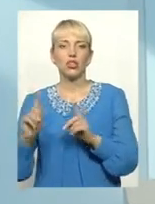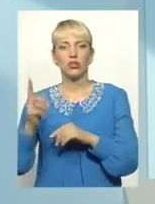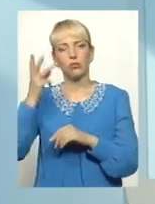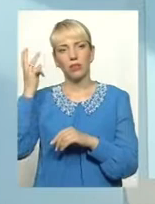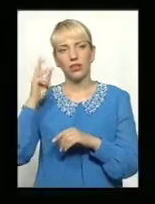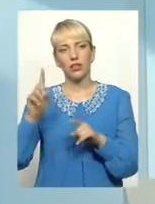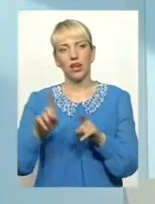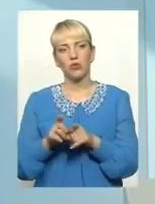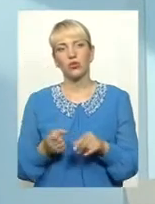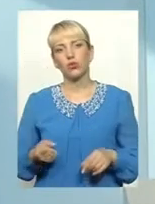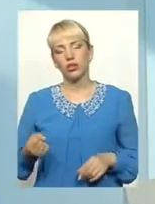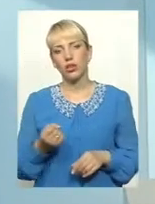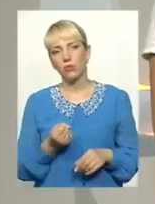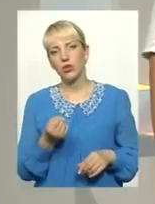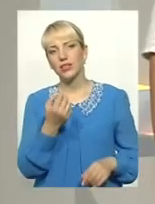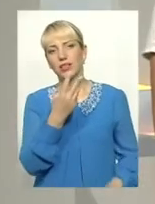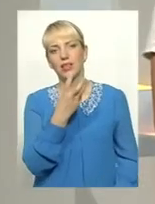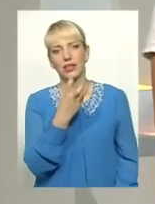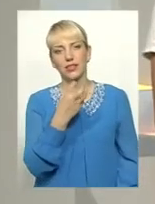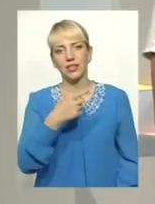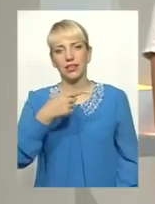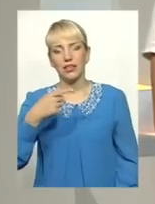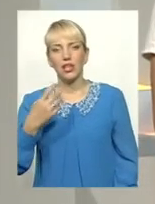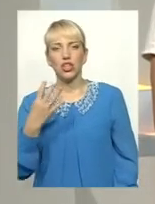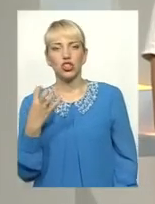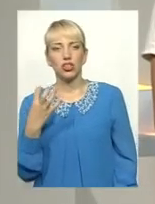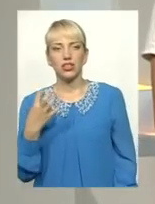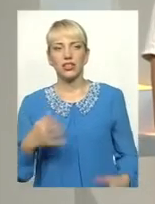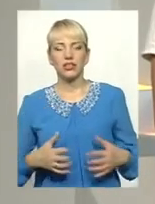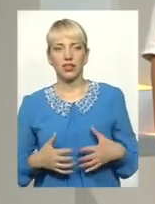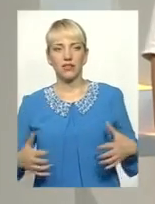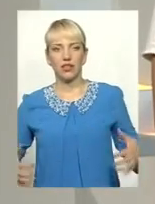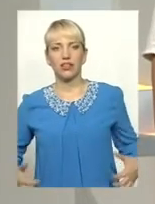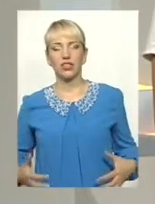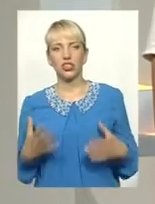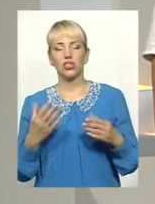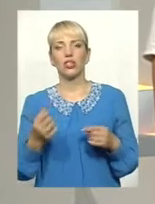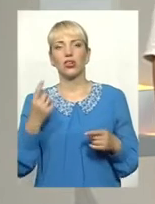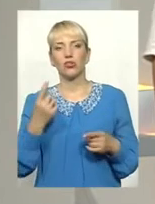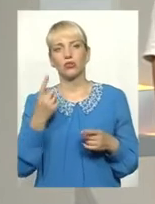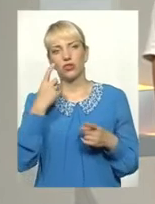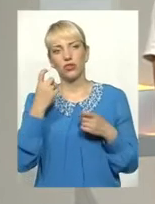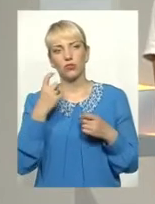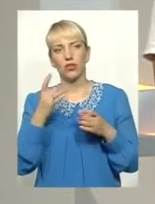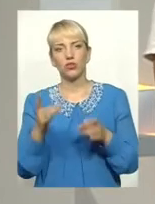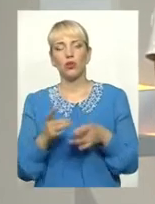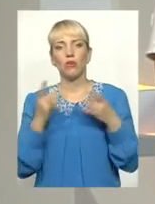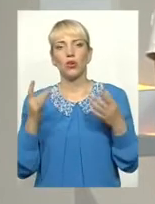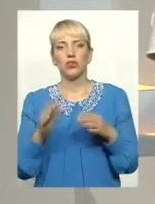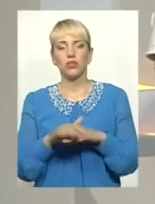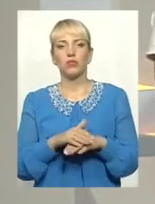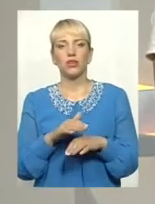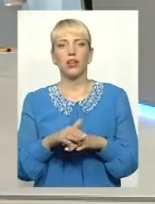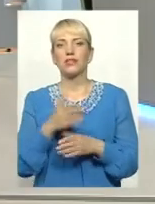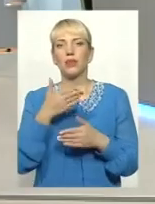само 300-400 тварин. Тоді поясніть ще до такої інформації. Тобто ми зараз говоримо про